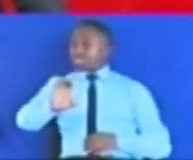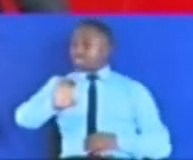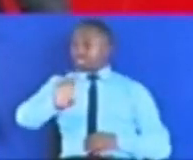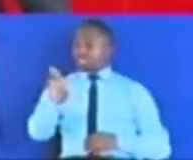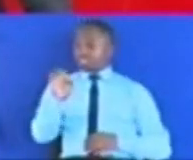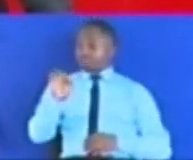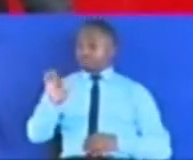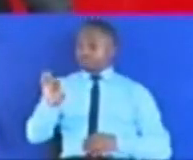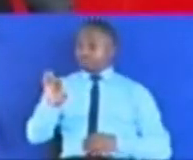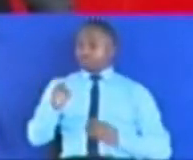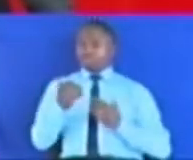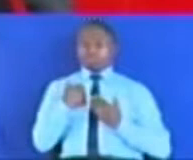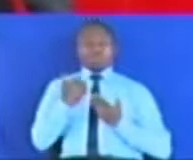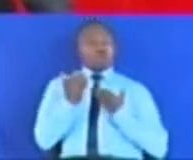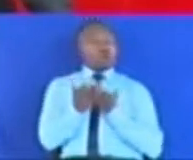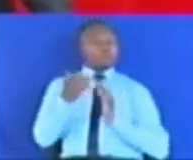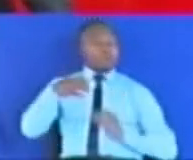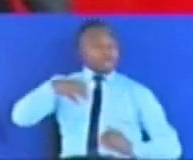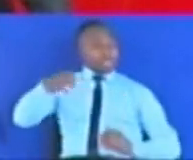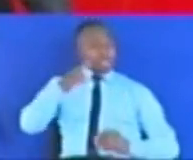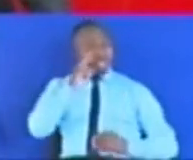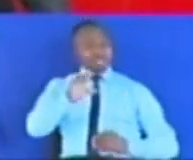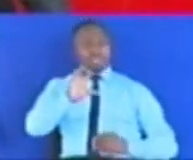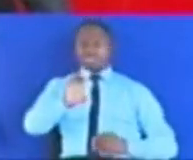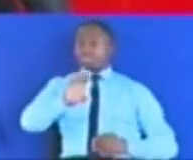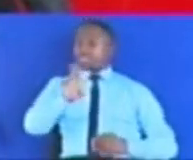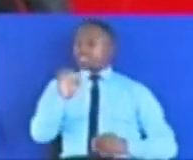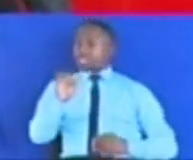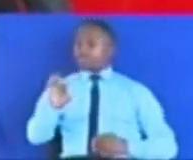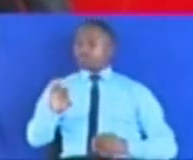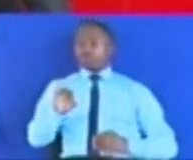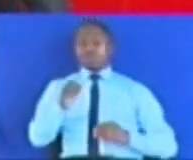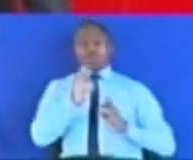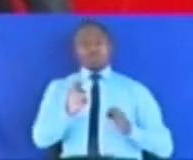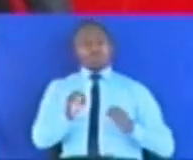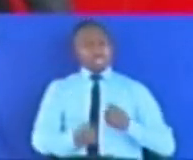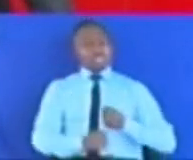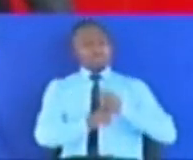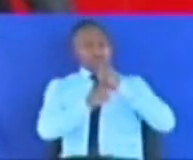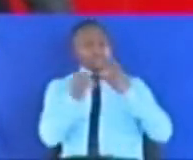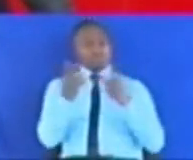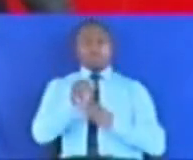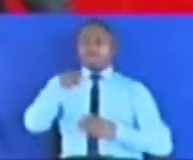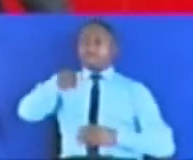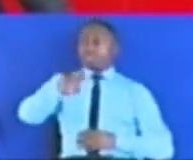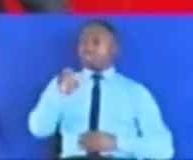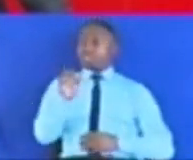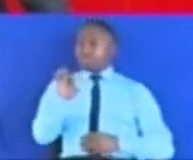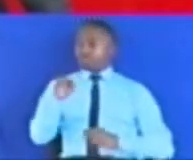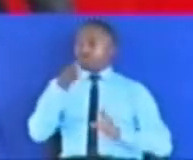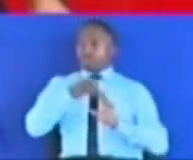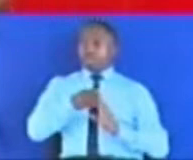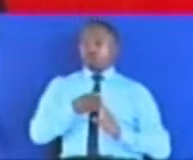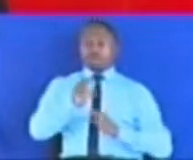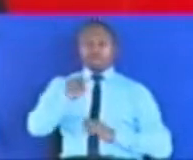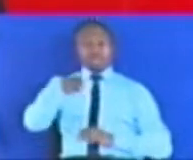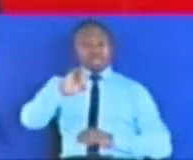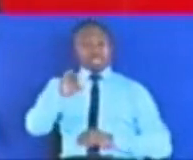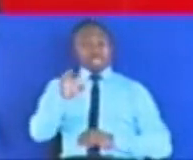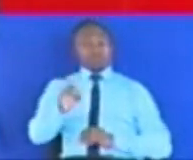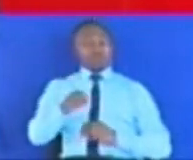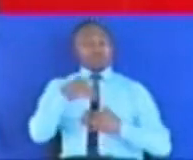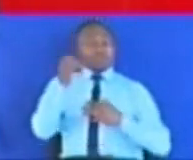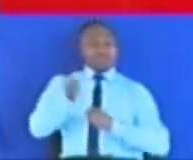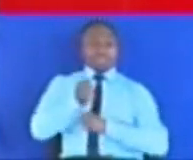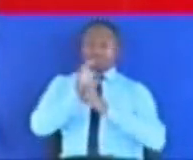waziri akalia hii CHF iingie basi hata iwe inasupportiwa na NHIF, ili hao NHIF ambao wamesha master